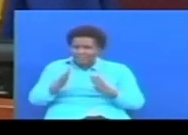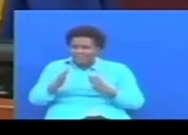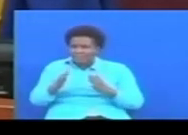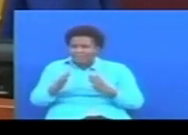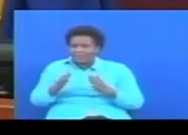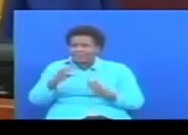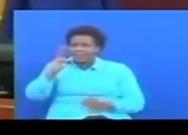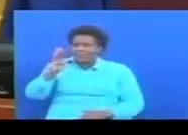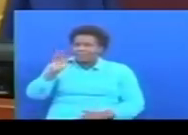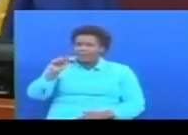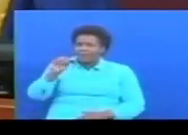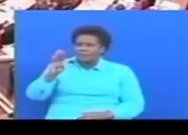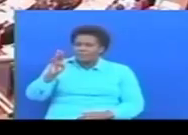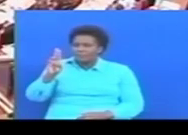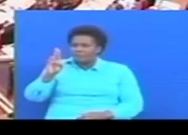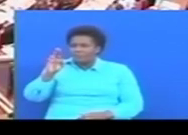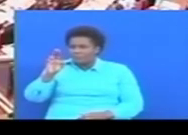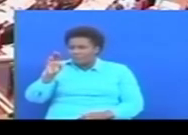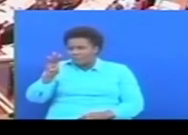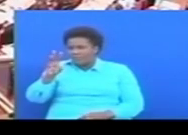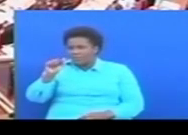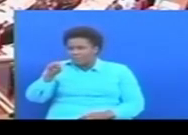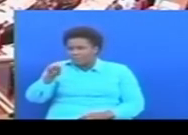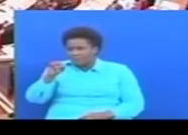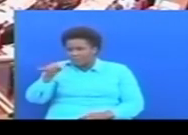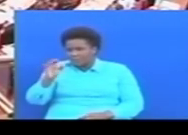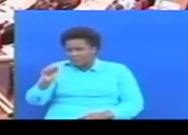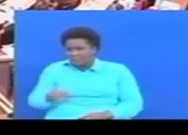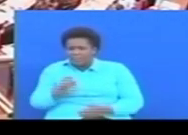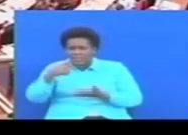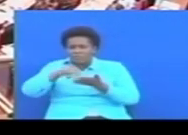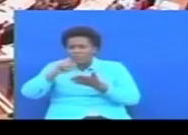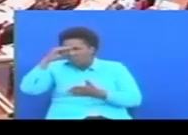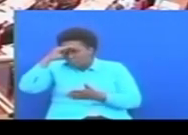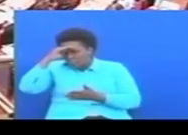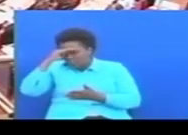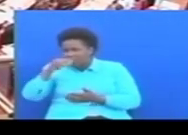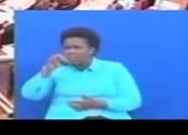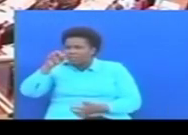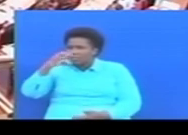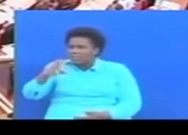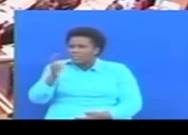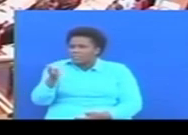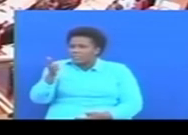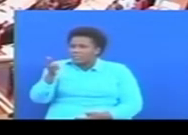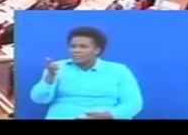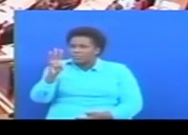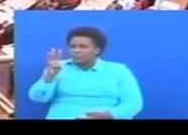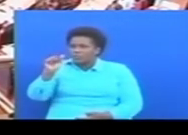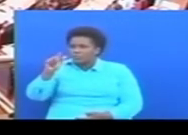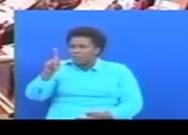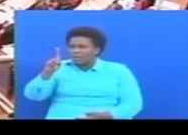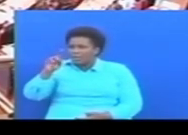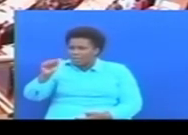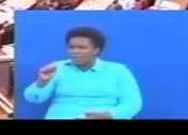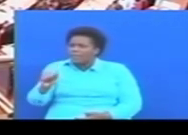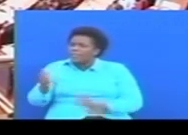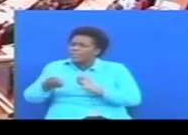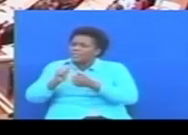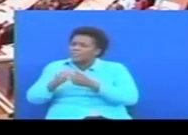Kituo cha polisi cha Chwaka na kituo cha polisi Jozani vina tatizo kubwa la gari la kufanyia doria na ulinzi. Je, serikali